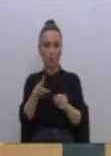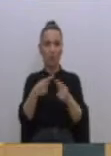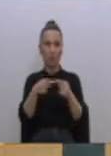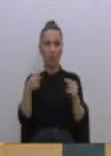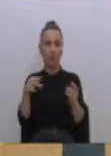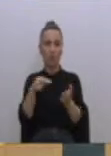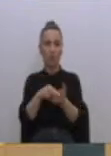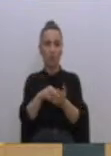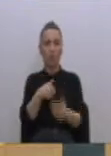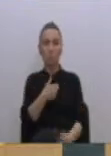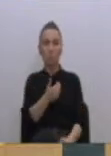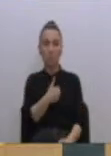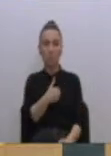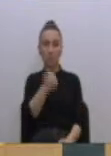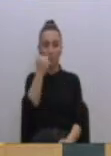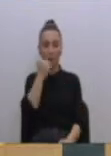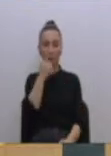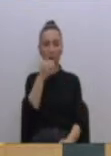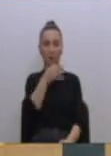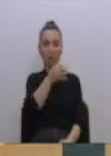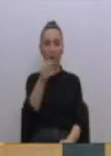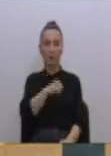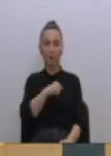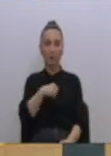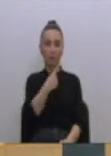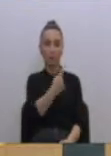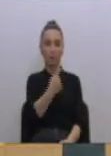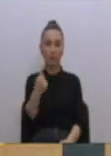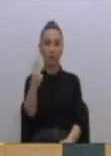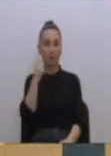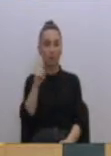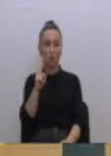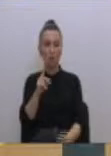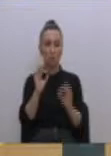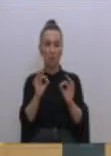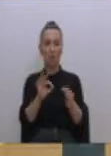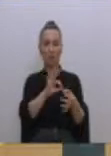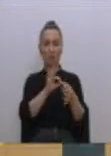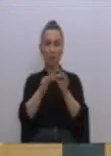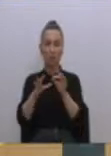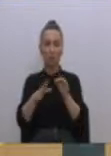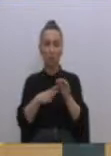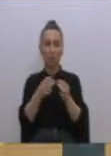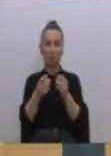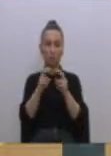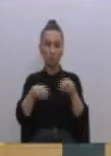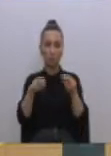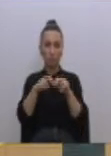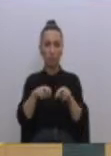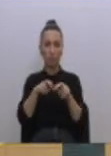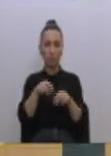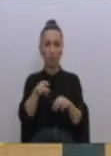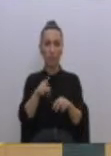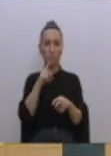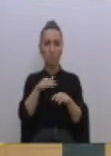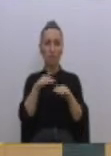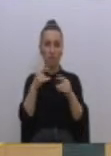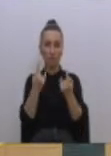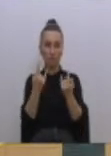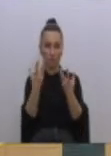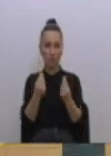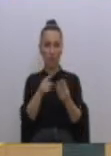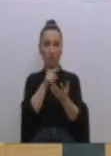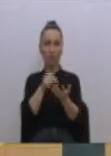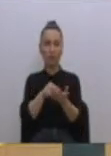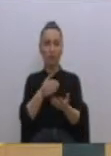șepa se bebe, mi-a dat loba ga da uha, do tita ol comitet, si mi s-a tuis rob, martla detalul, la tvohtan ga hilua, te comitete vze, beu stresul, kitho, bis da sma